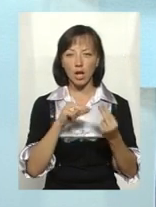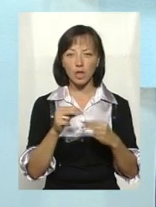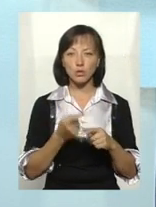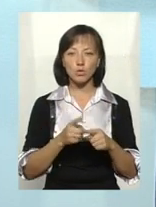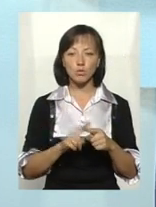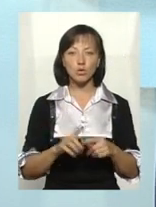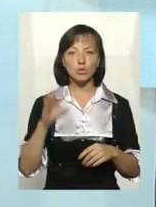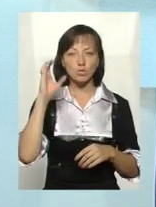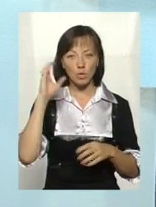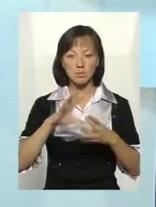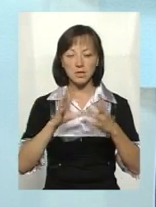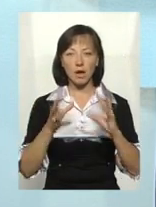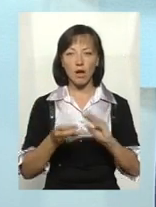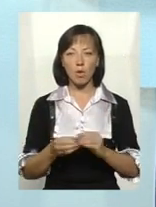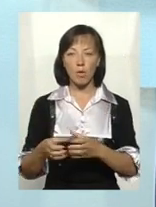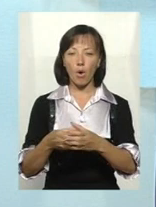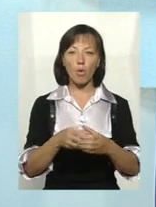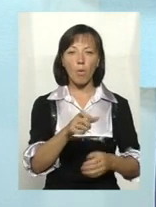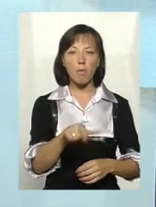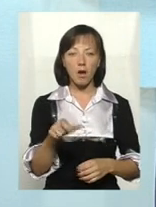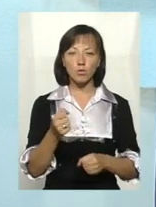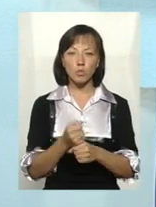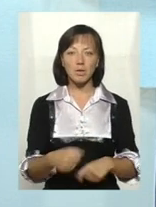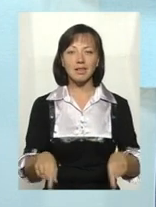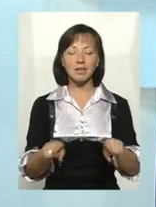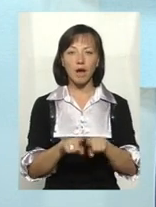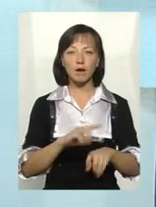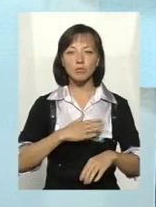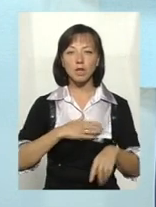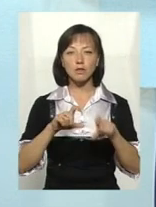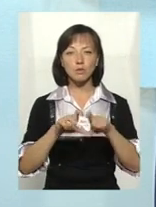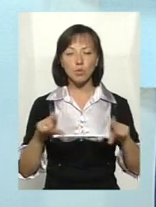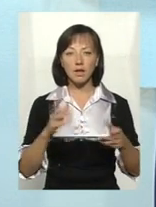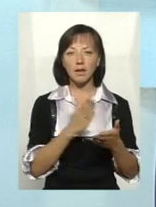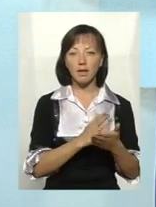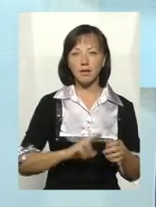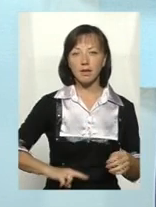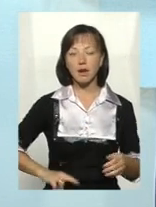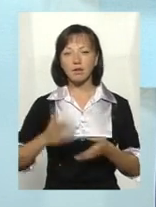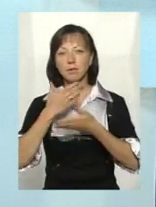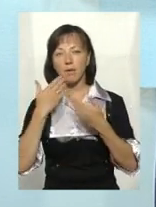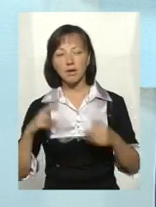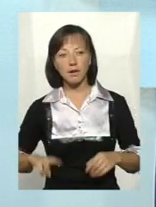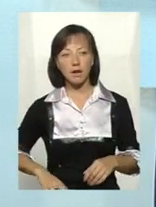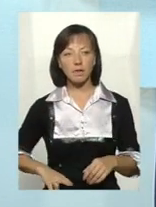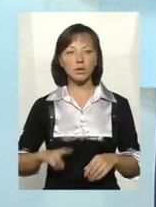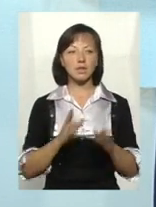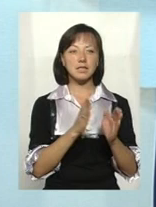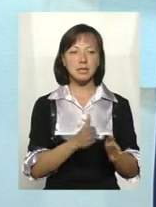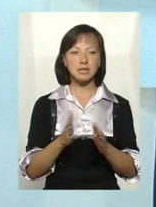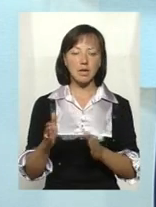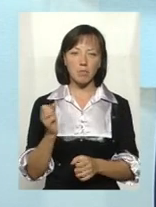ми слухаємо загалом громаду і робимо так, щоб в наших школах є директор, нема директора,